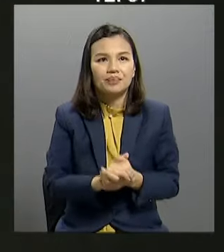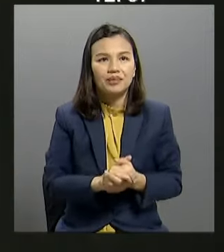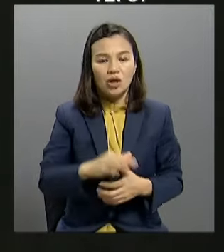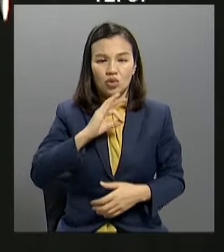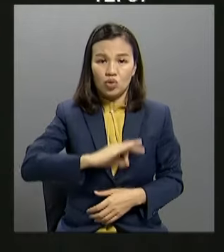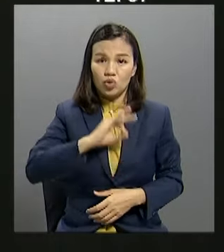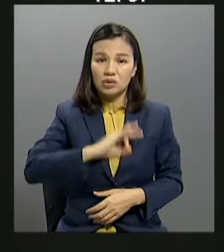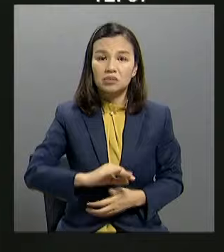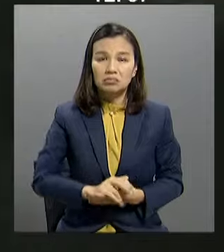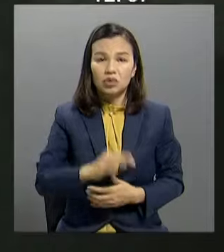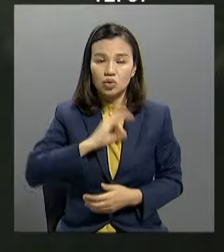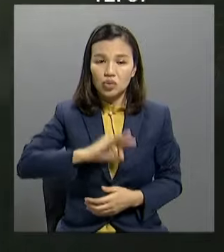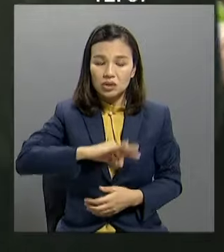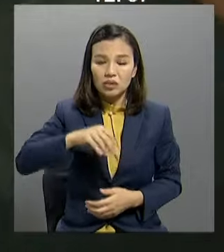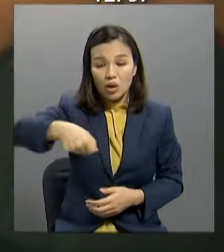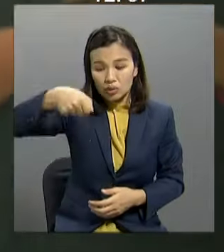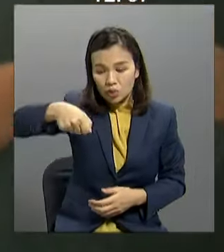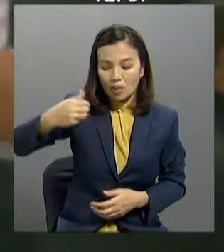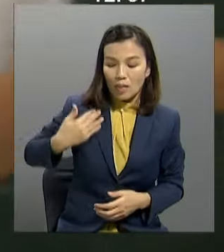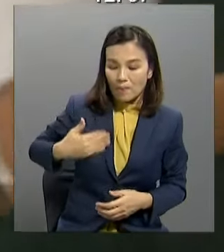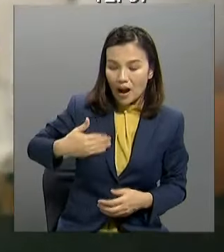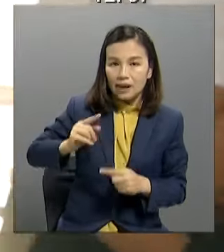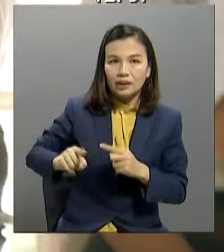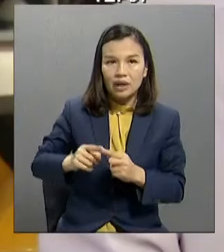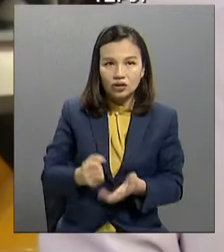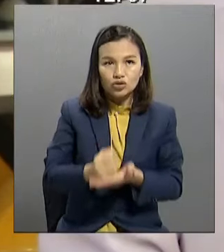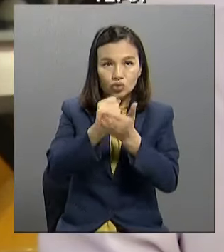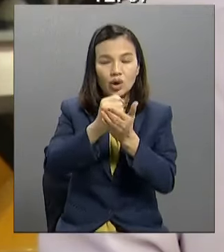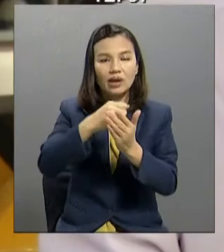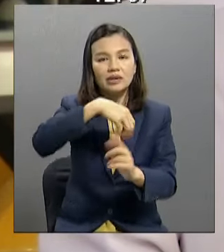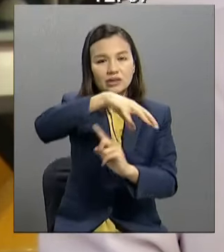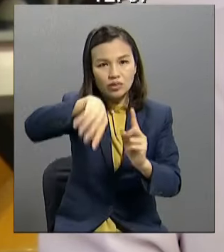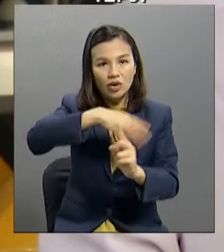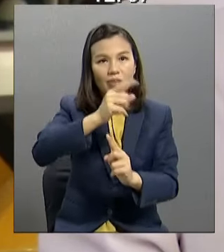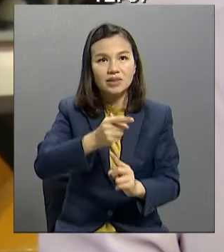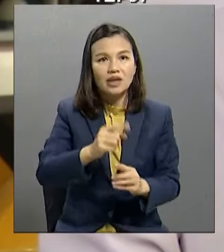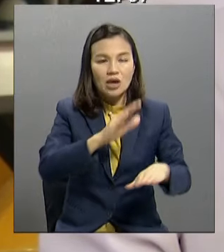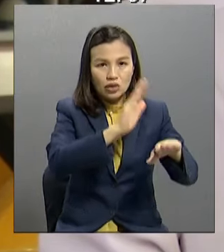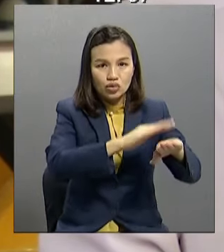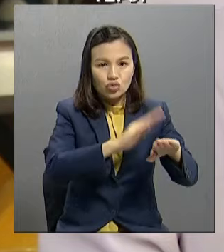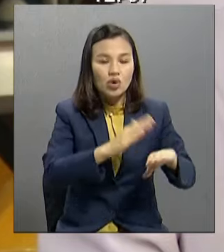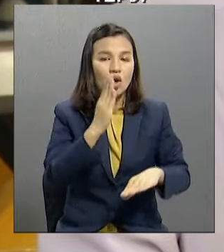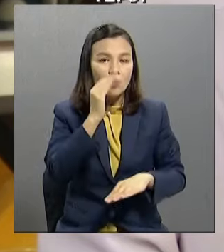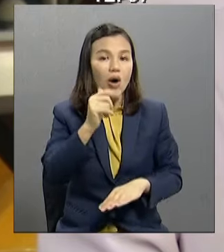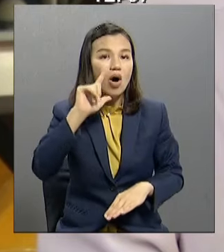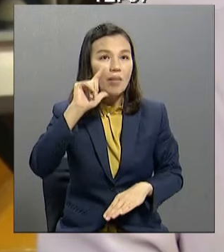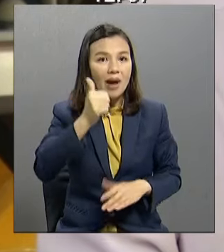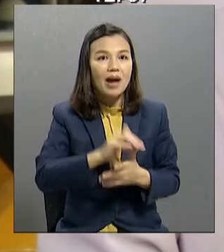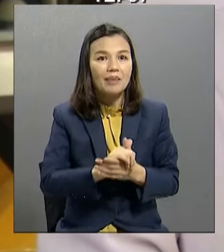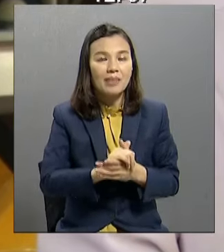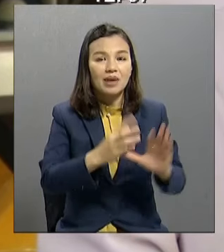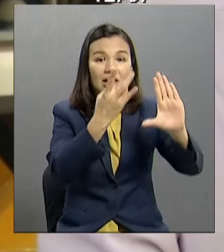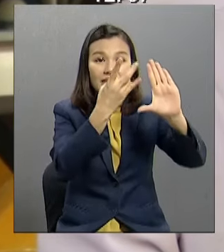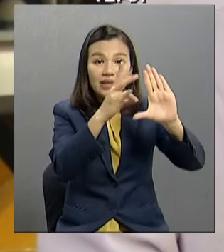ว่าการที่พกถุงอย่างเงี้ยคือมันเป็นการช่วยสิ่งแวดล้อมได้จริงๆแล้วนี่กลายเป็นก็เลยเริ่มชวนกระทั่งพ่อแม่คือเซเว่นนอกมออนี่คือเข